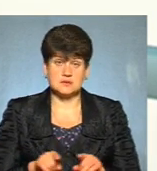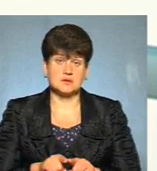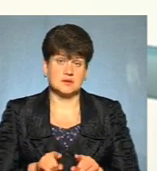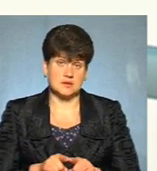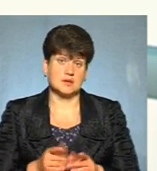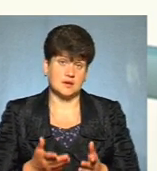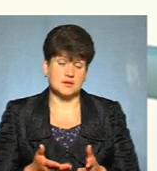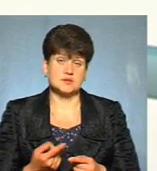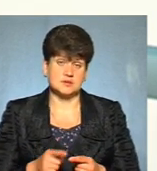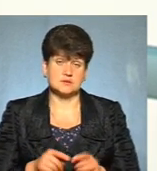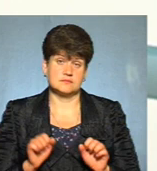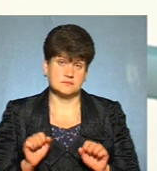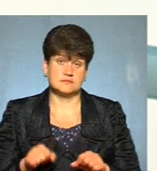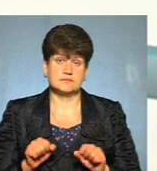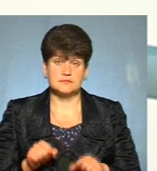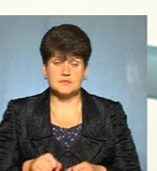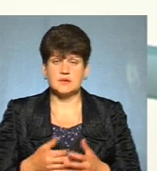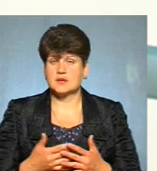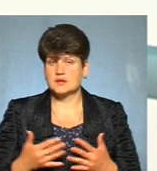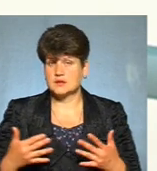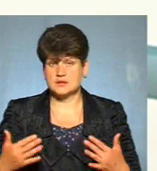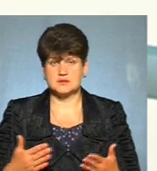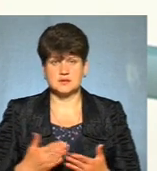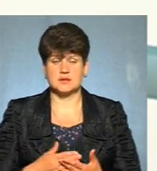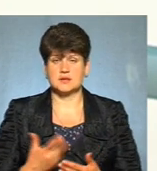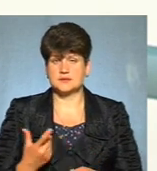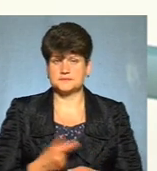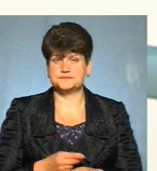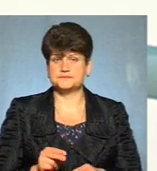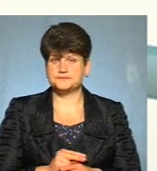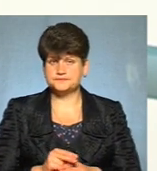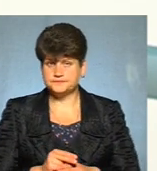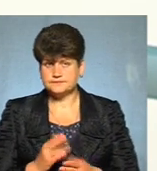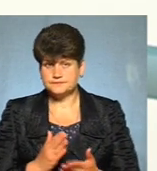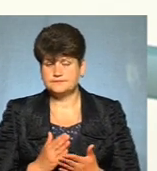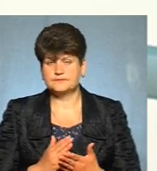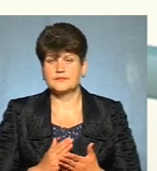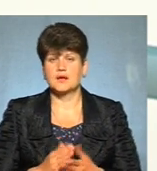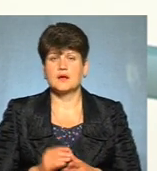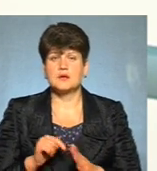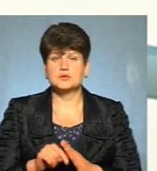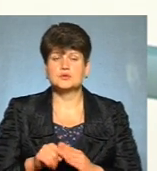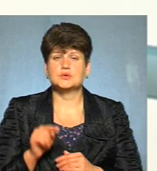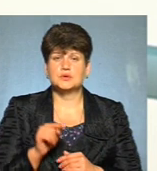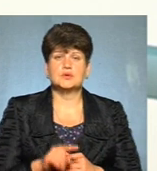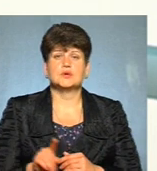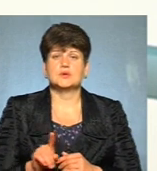воно застосовується, різні схеми, різні препарати, але суть в тому, що щоб